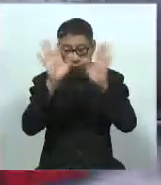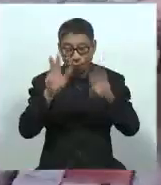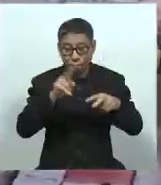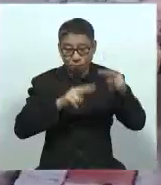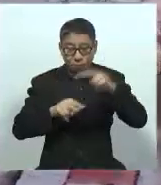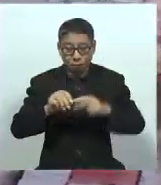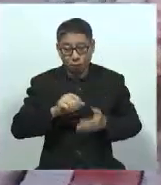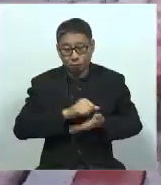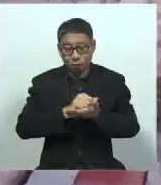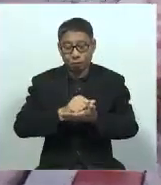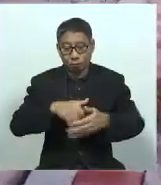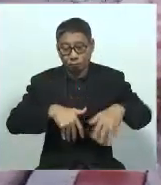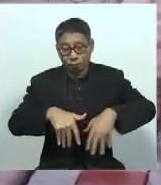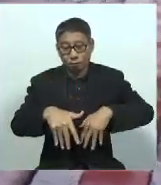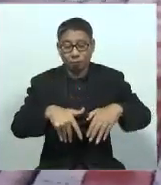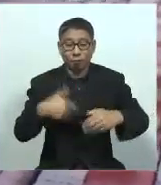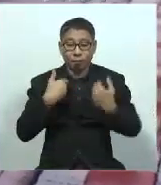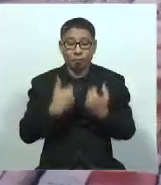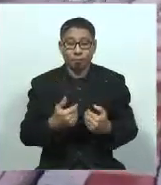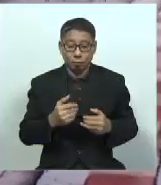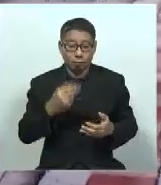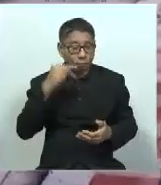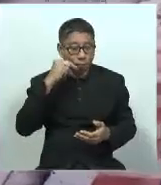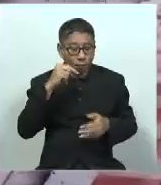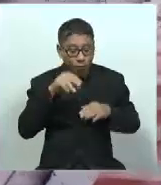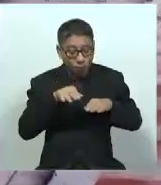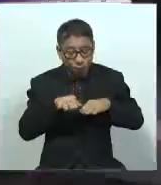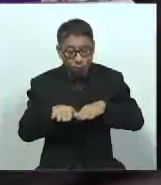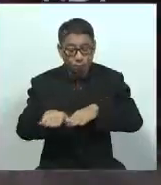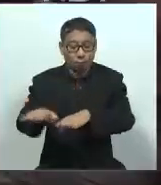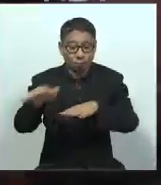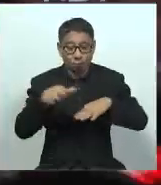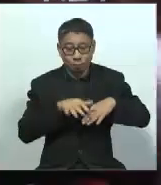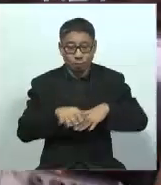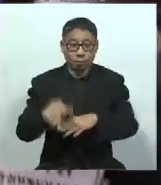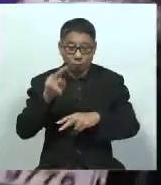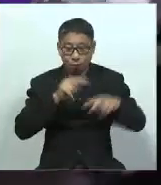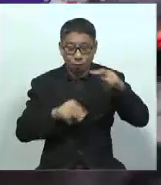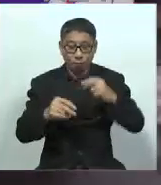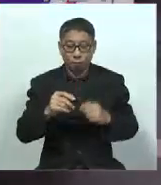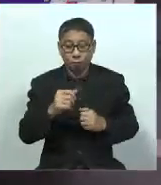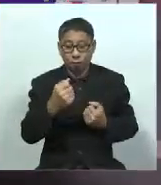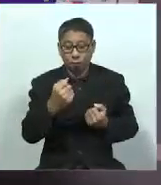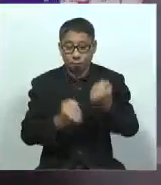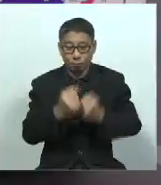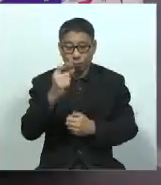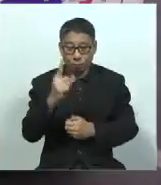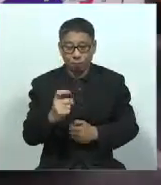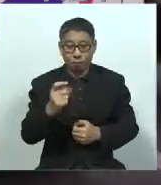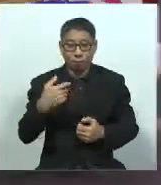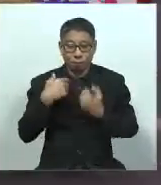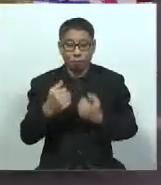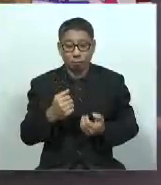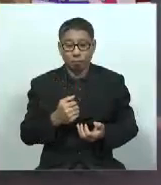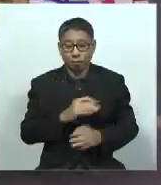การดูแลอำนวยความสะดวกช่วยเหลือประชาชนเร่งระบายการจราจรและดูแลรถที่จอดเสียบนท้องถนนไม่อยาก